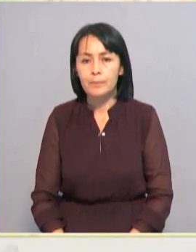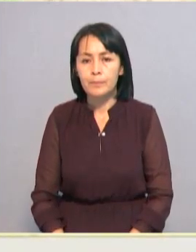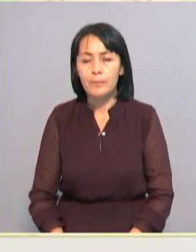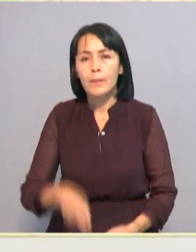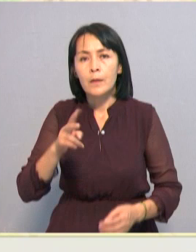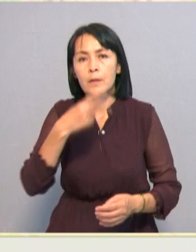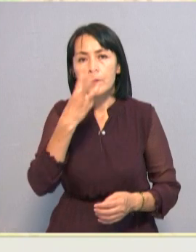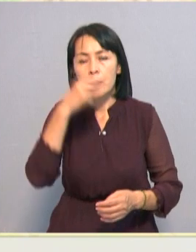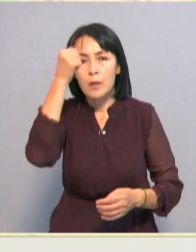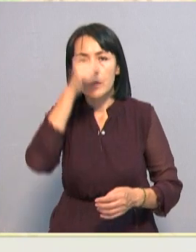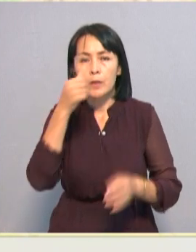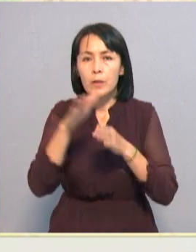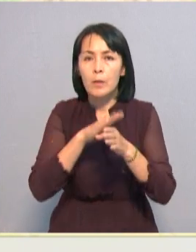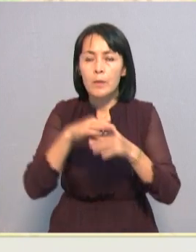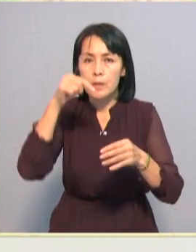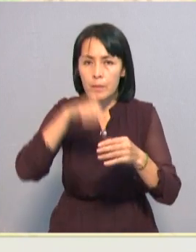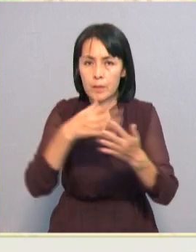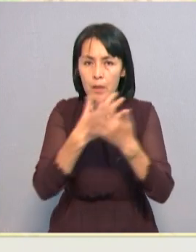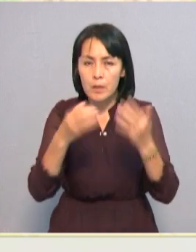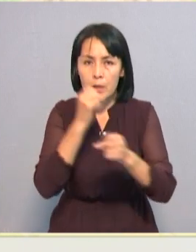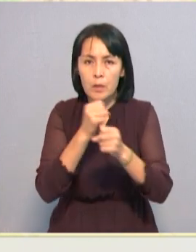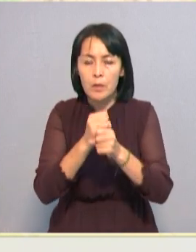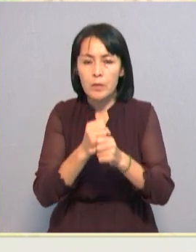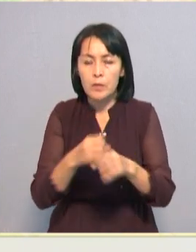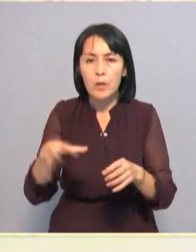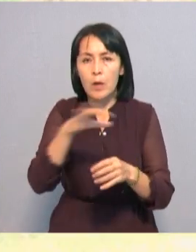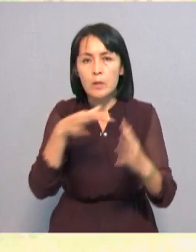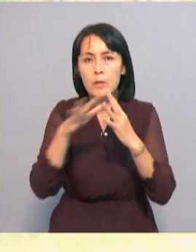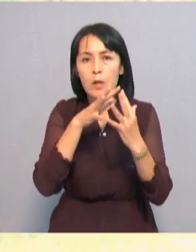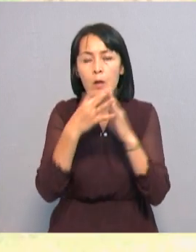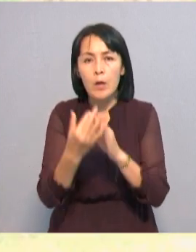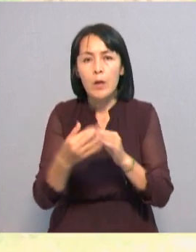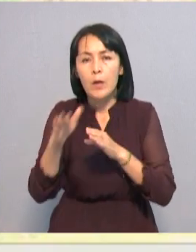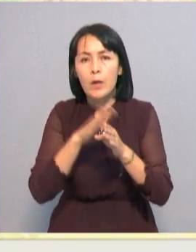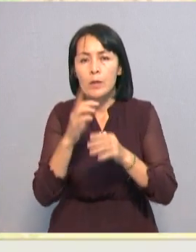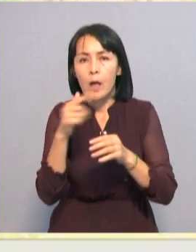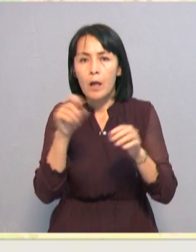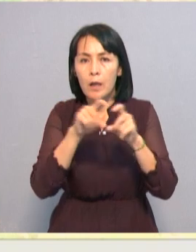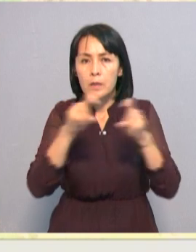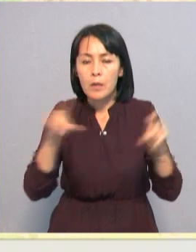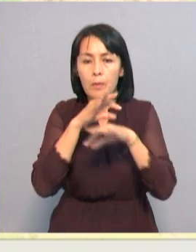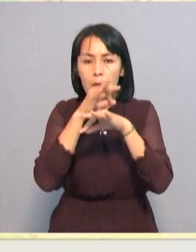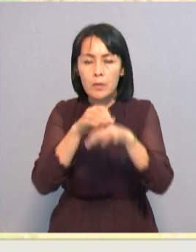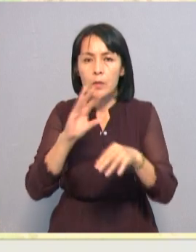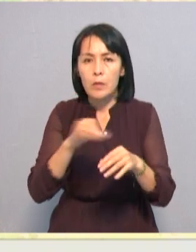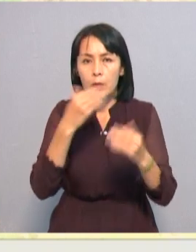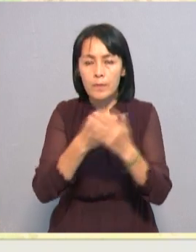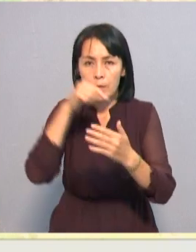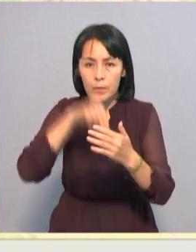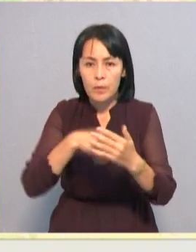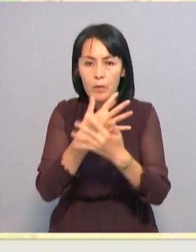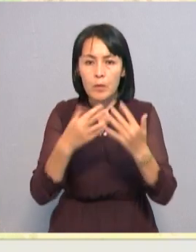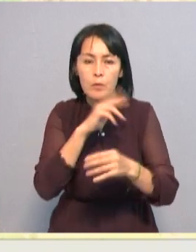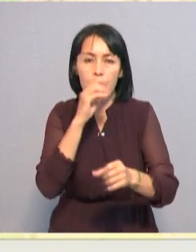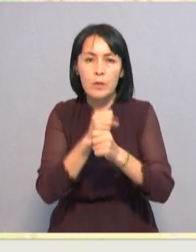В 2023 году прошла внешняя система. В устье всего населенного пункта идет газопровод. С июля началась внутренняя система.